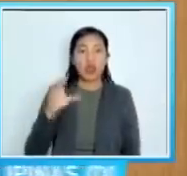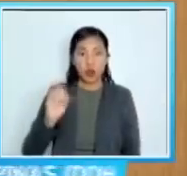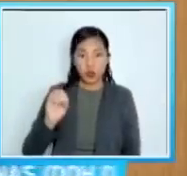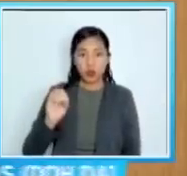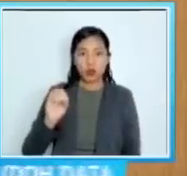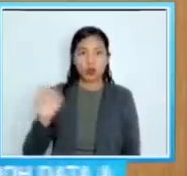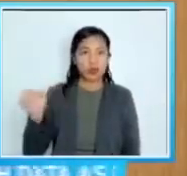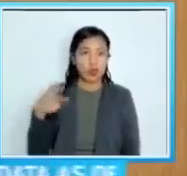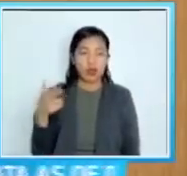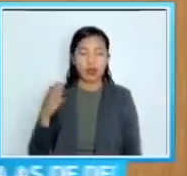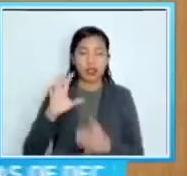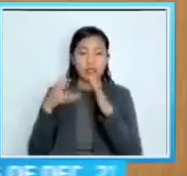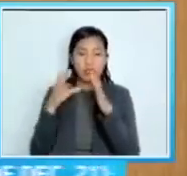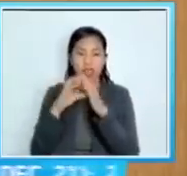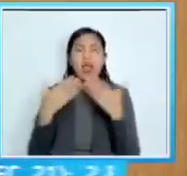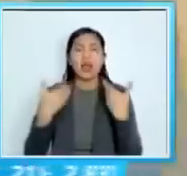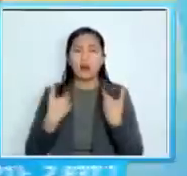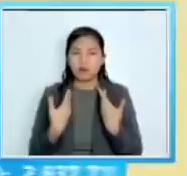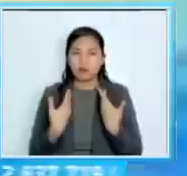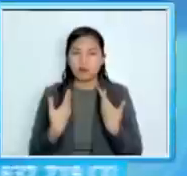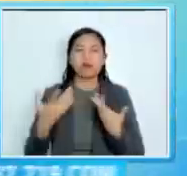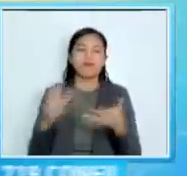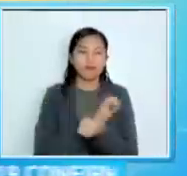ulat on the spot si JP Soriano. JP?